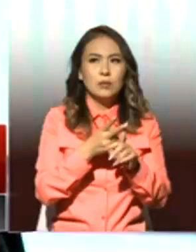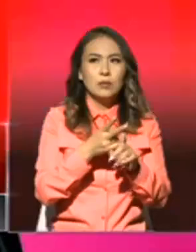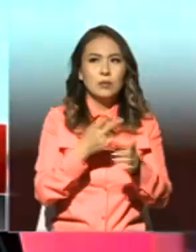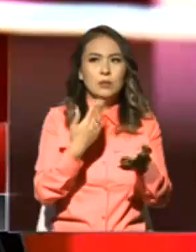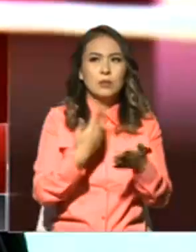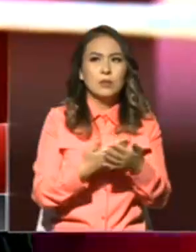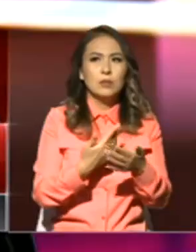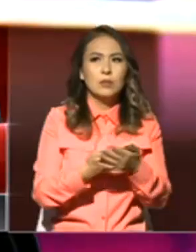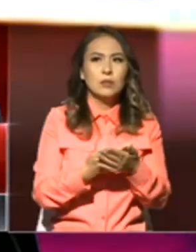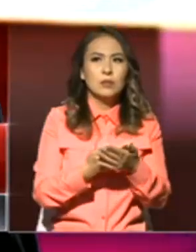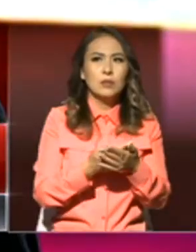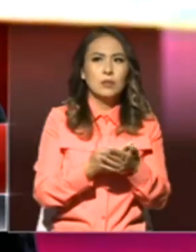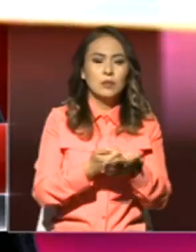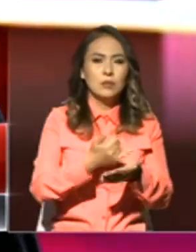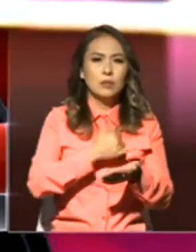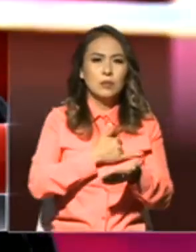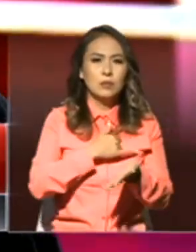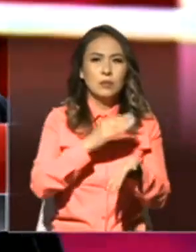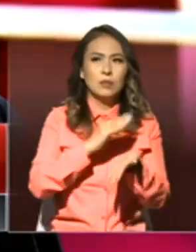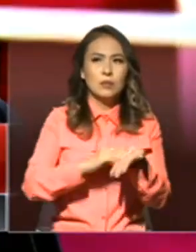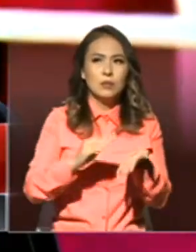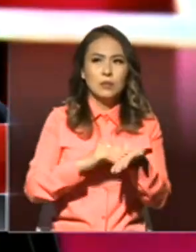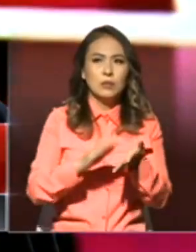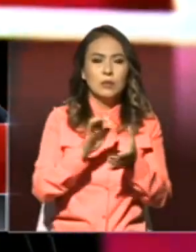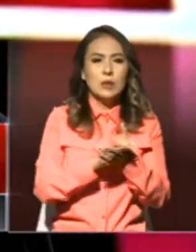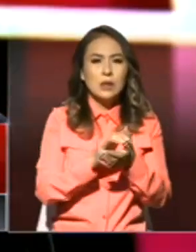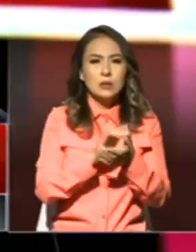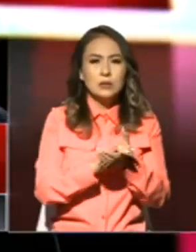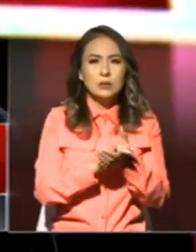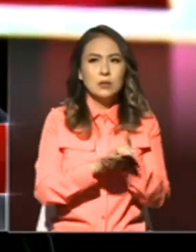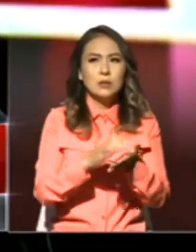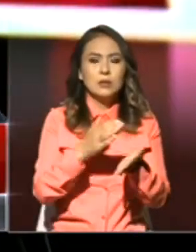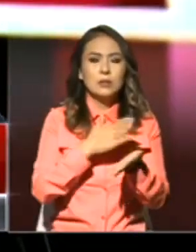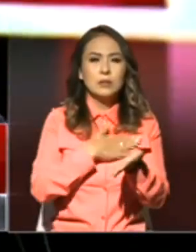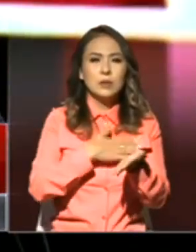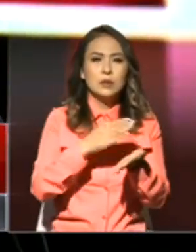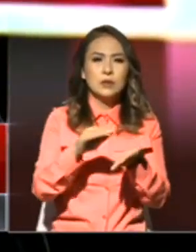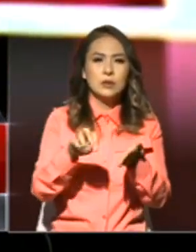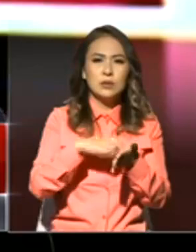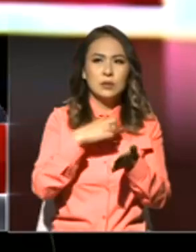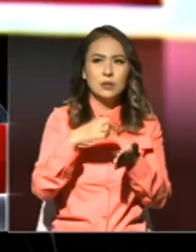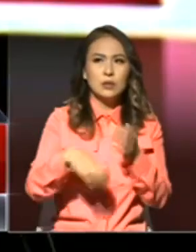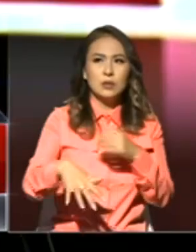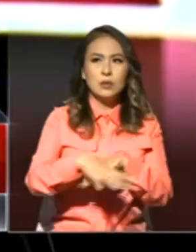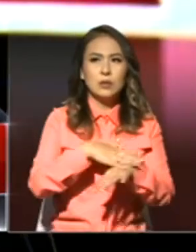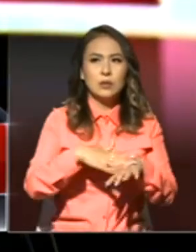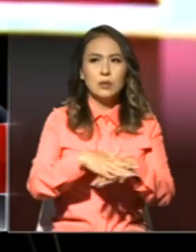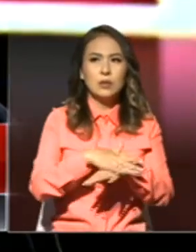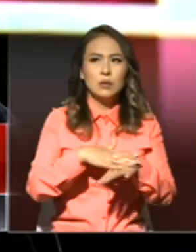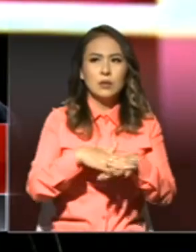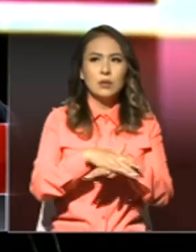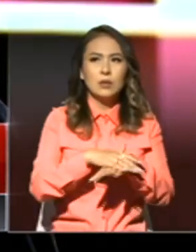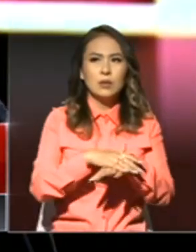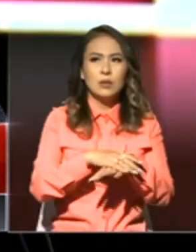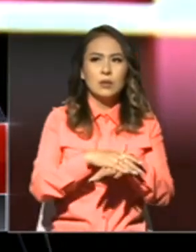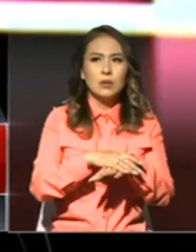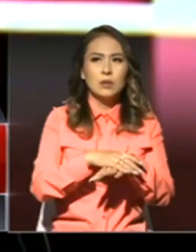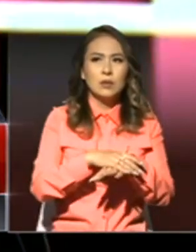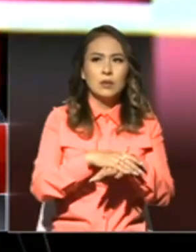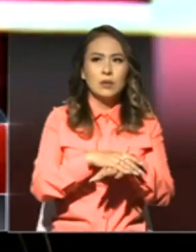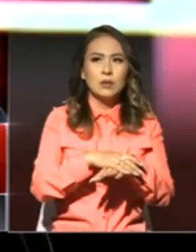мысал, бізге жазып атқан таныстарымыз, бізге жазып атқан қара халық жазып жіберіпті.